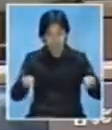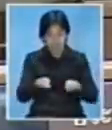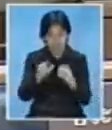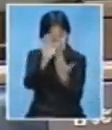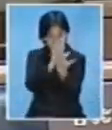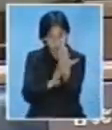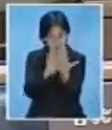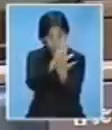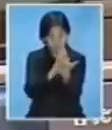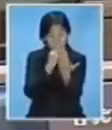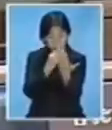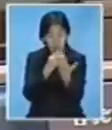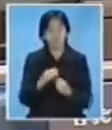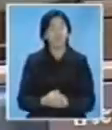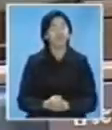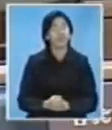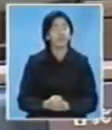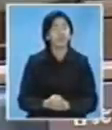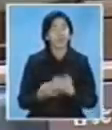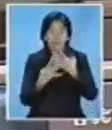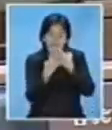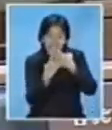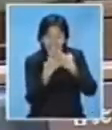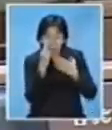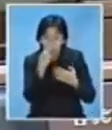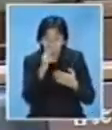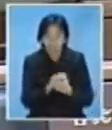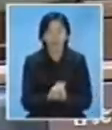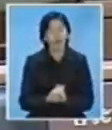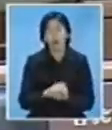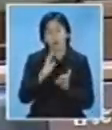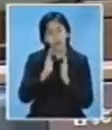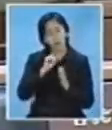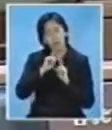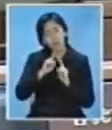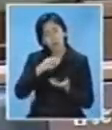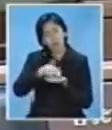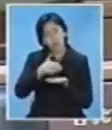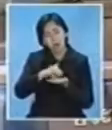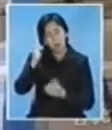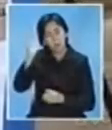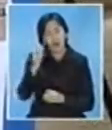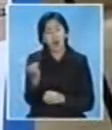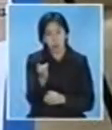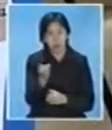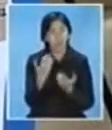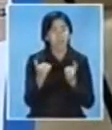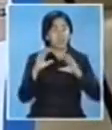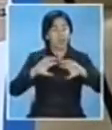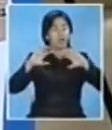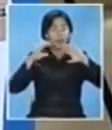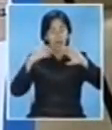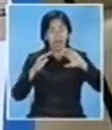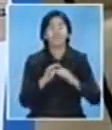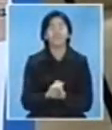คะแม้ในช่วงหาเสียงเลือกตั้งจะมีการพูดถึงน้อยมากแต่หลังจากการจัดตั้งรัฐบาลแล้วเรื่องนี้ก็กล